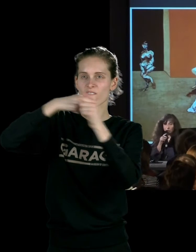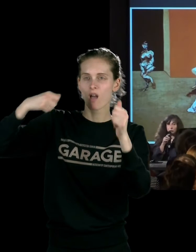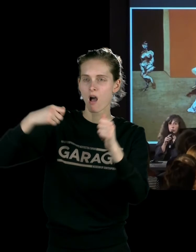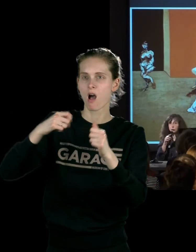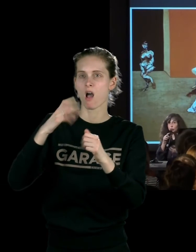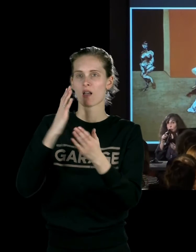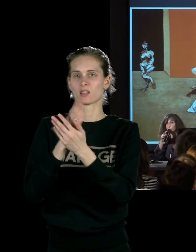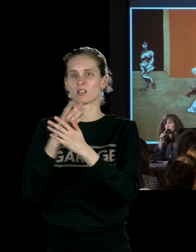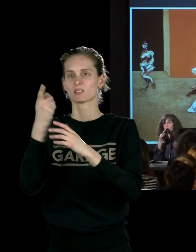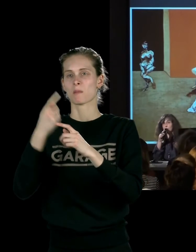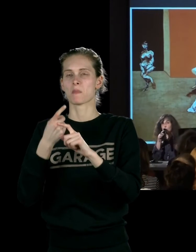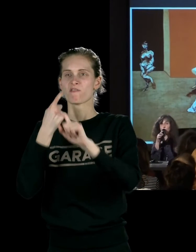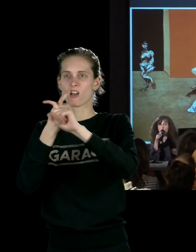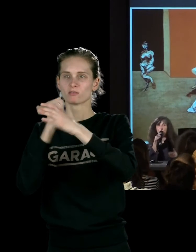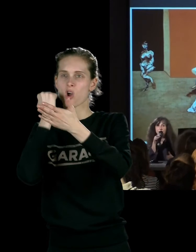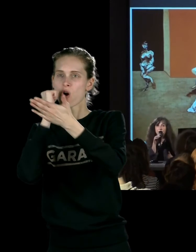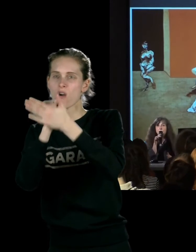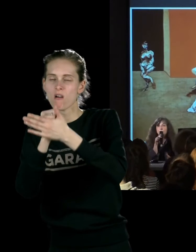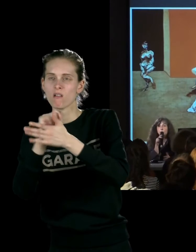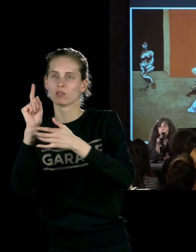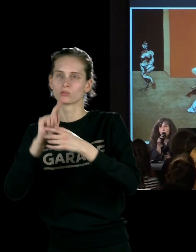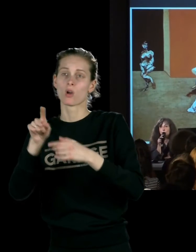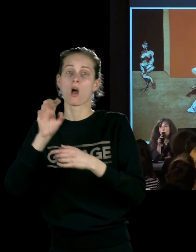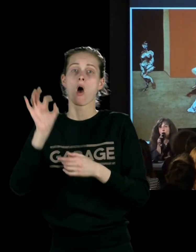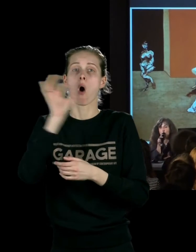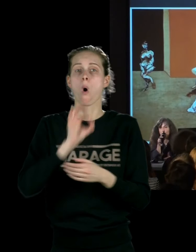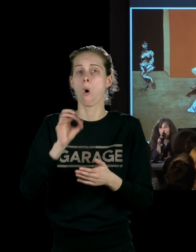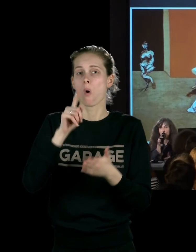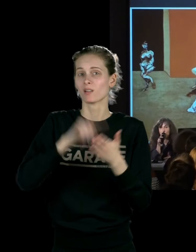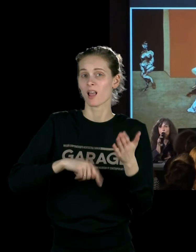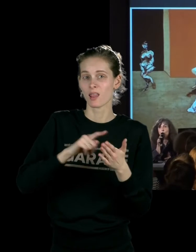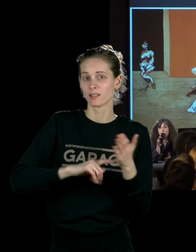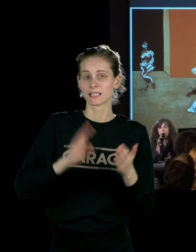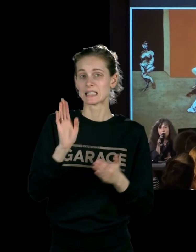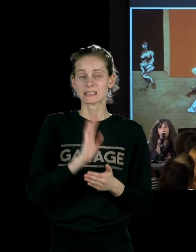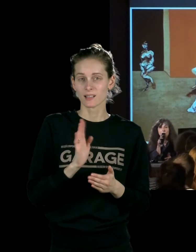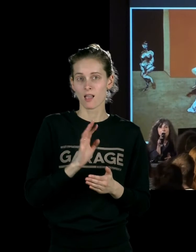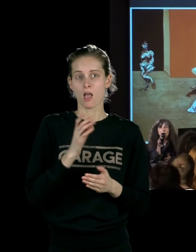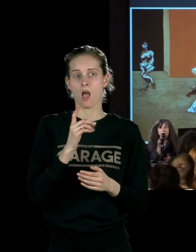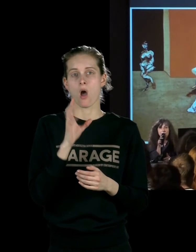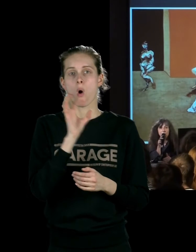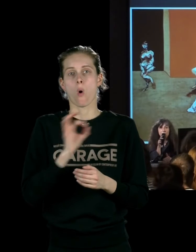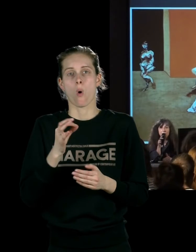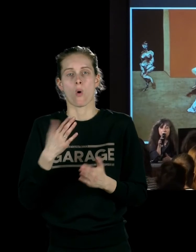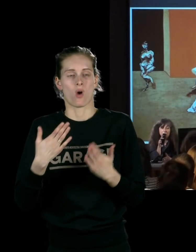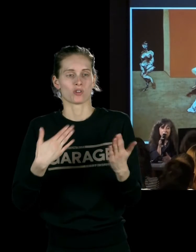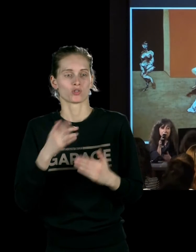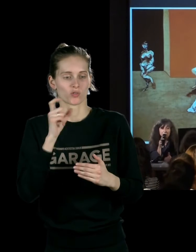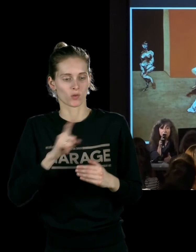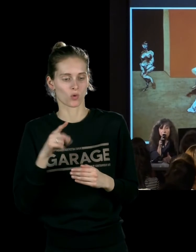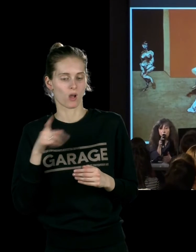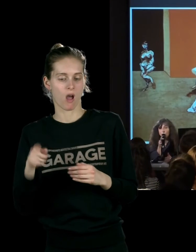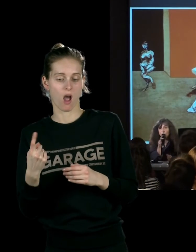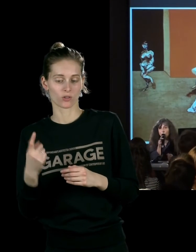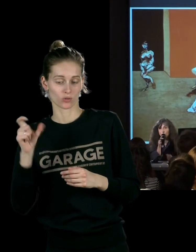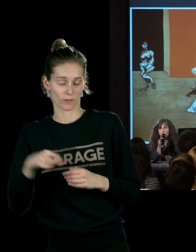вот, когда Бэкон говорит, что его распятие — это о том, не о религии, а о том, что один человек может сделать другому человеку. Это и на